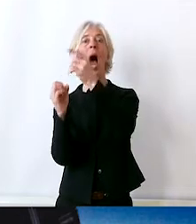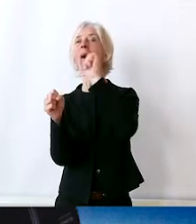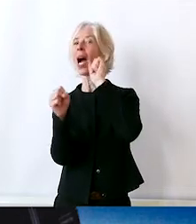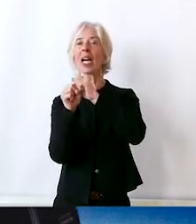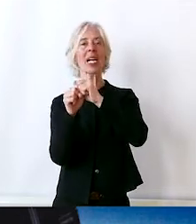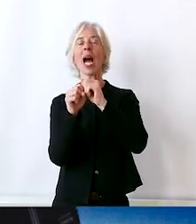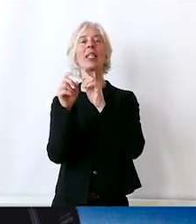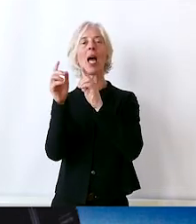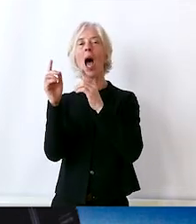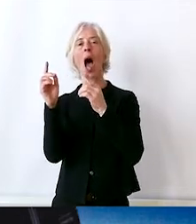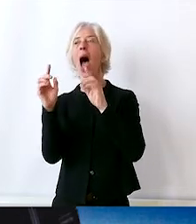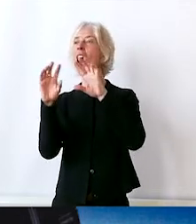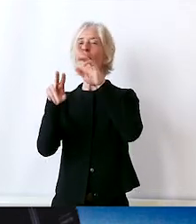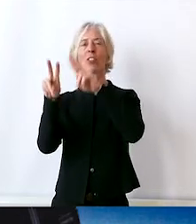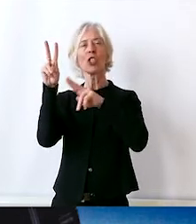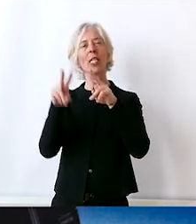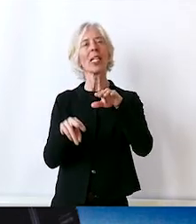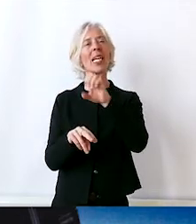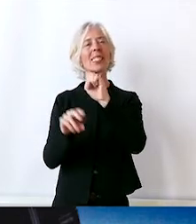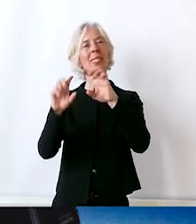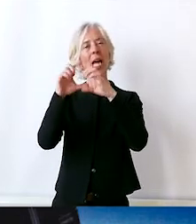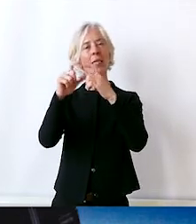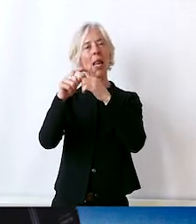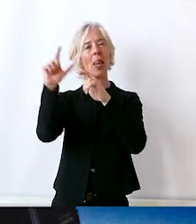alte Satelliten wieder betankt werden, es können